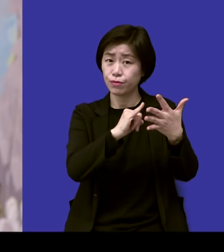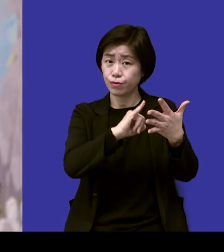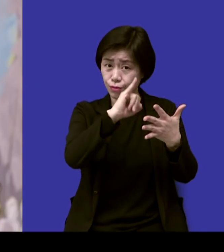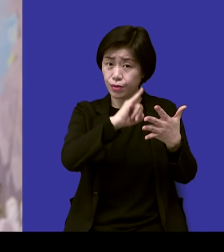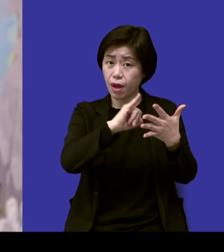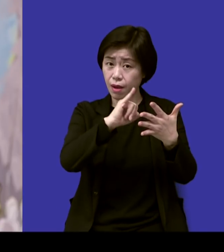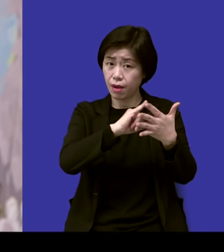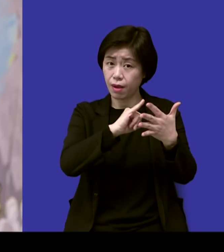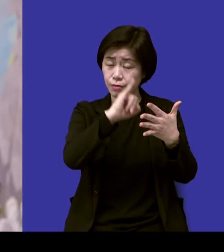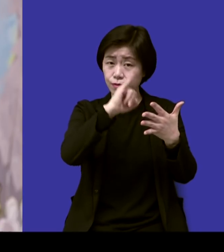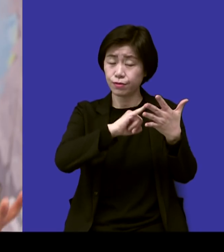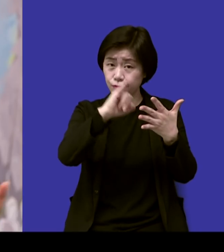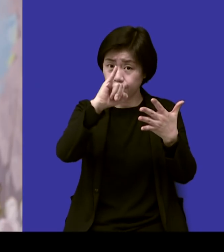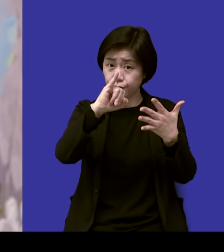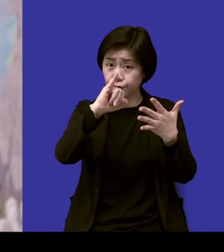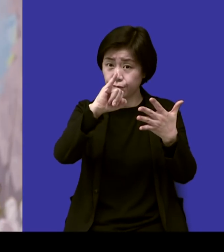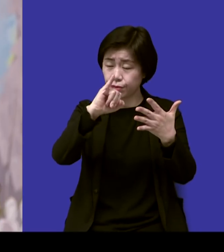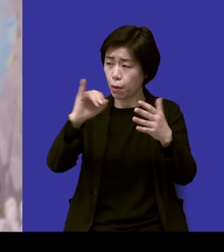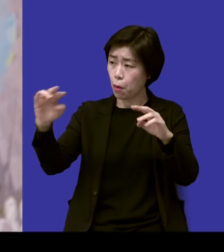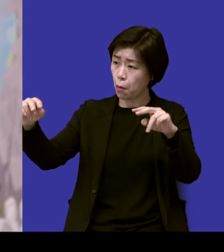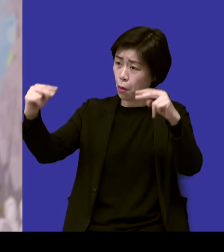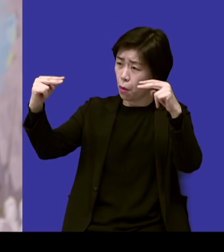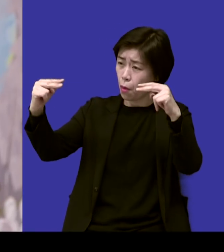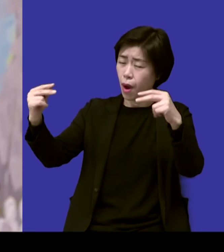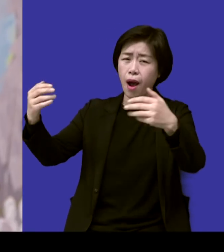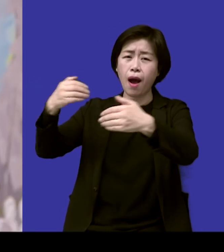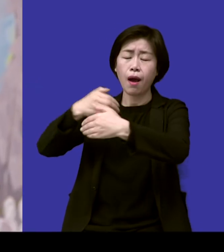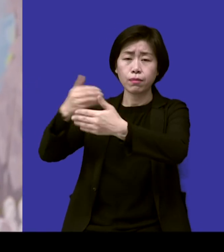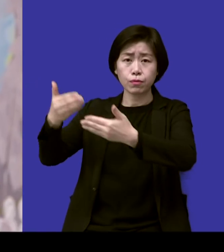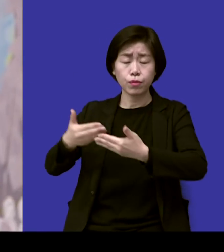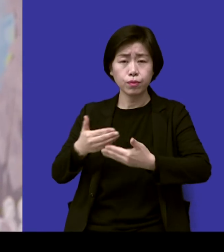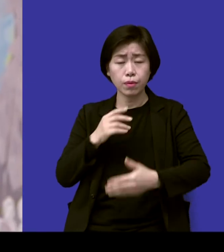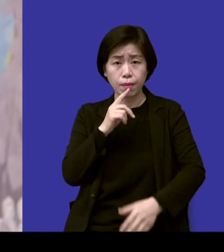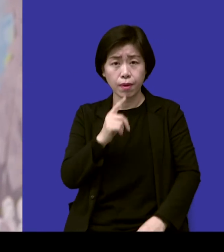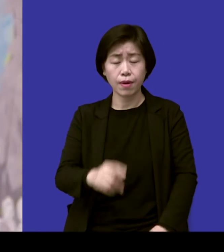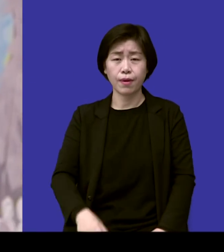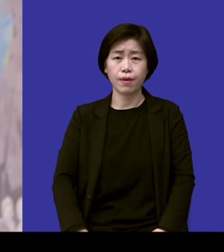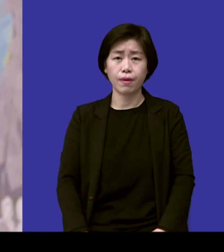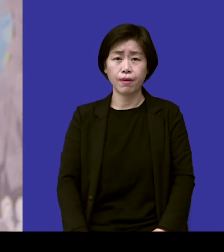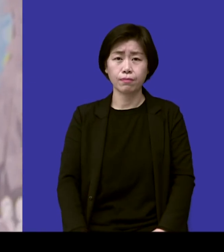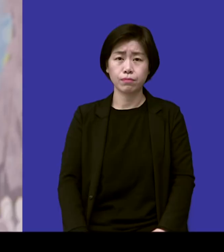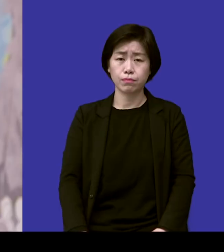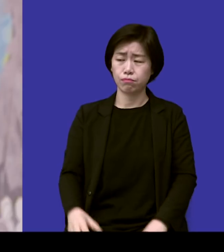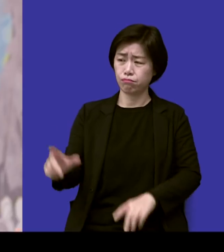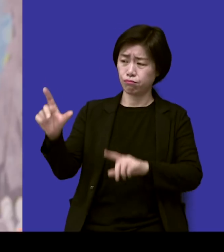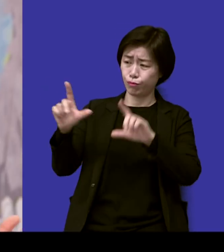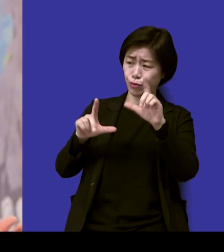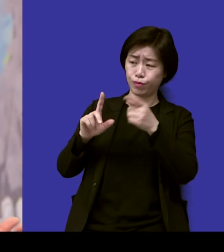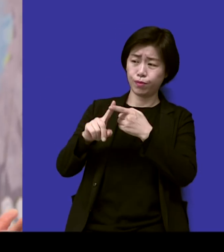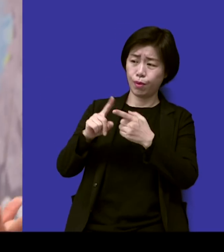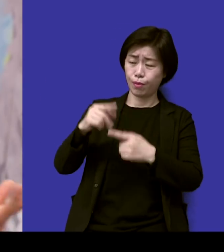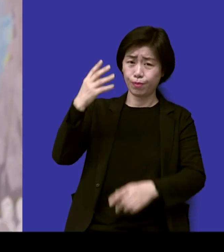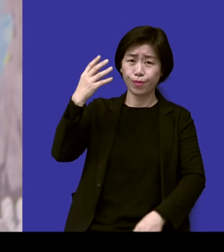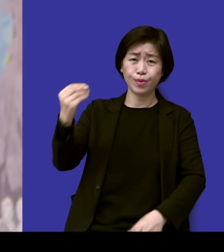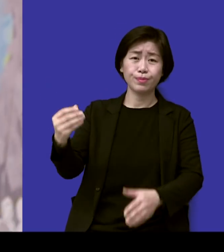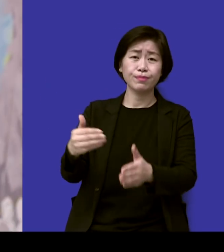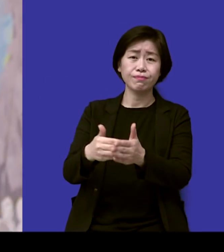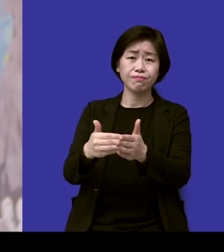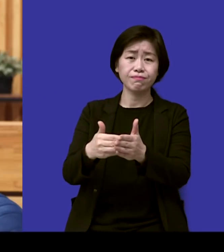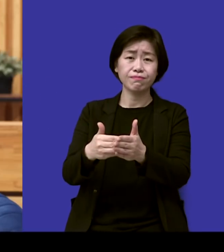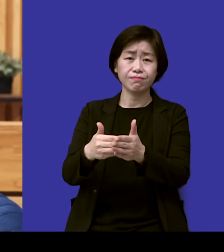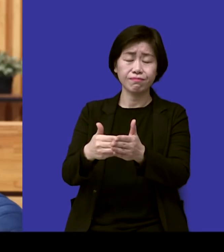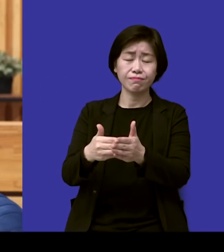누나도 아빠가 되게 따뜻하게 안았다 하더라고요. 마지막에. 그날 딱 토요일 날 아빠가 둘째 누나, 셋째 누나를